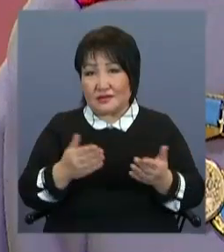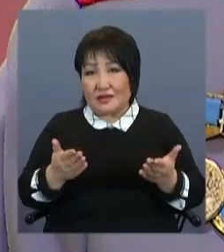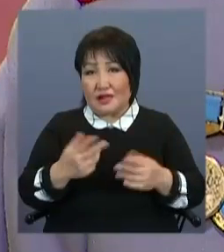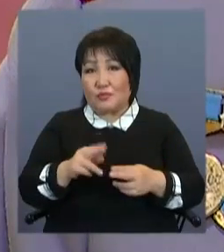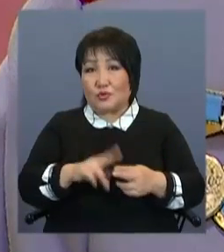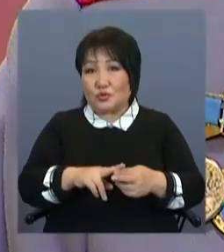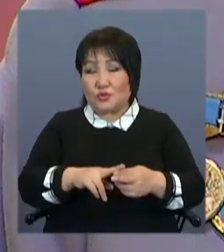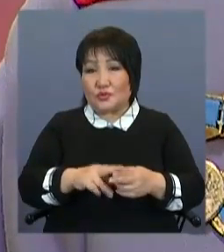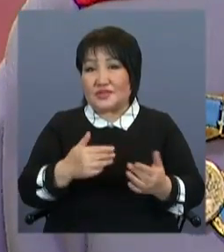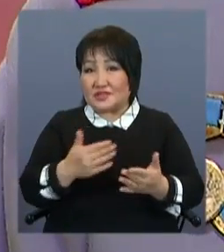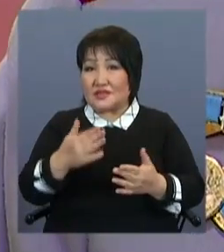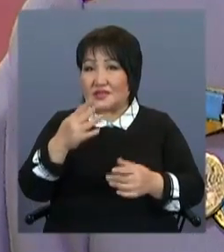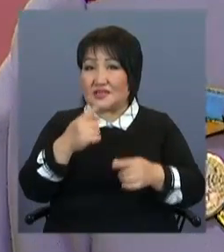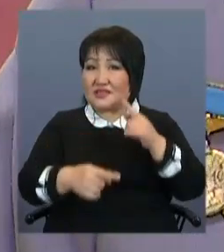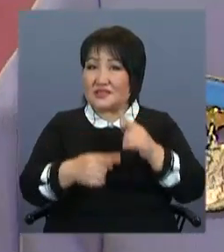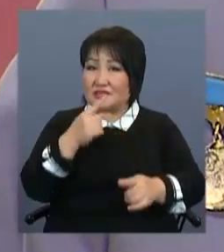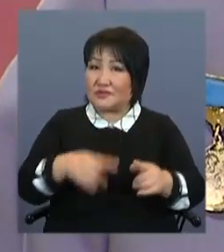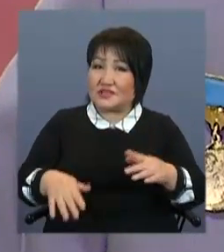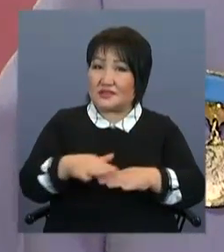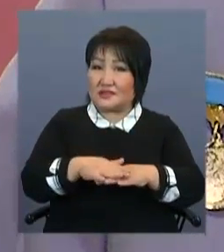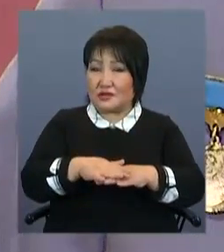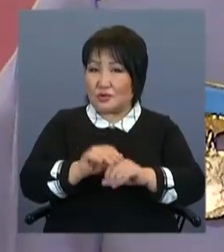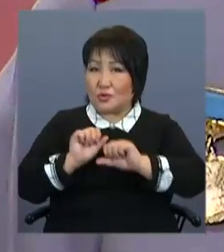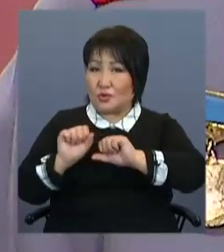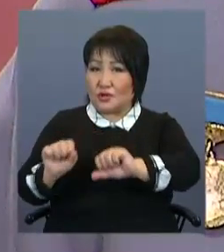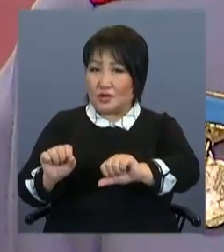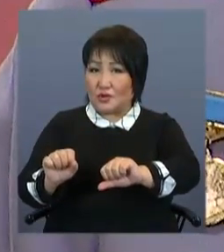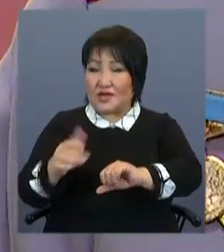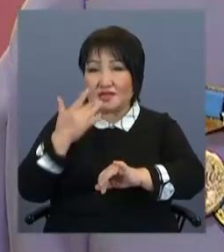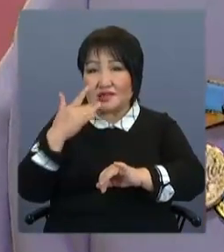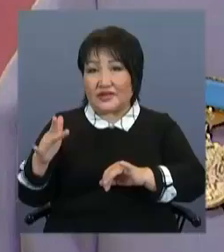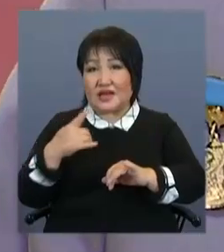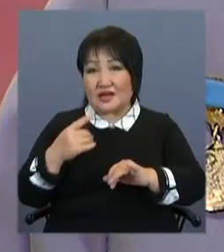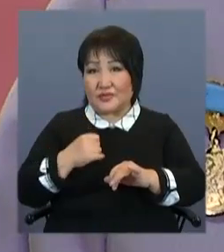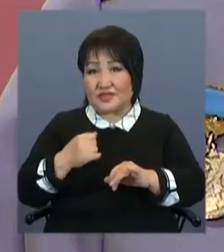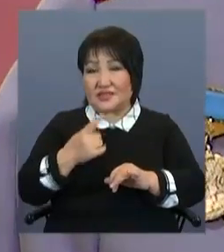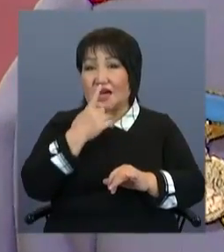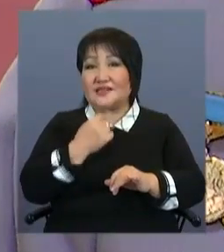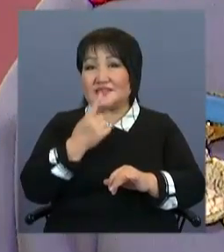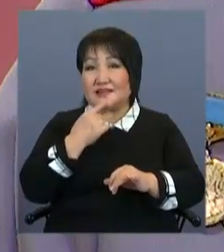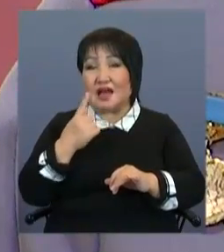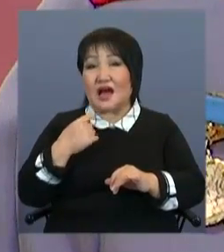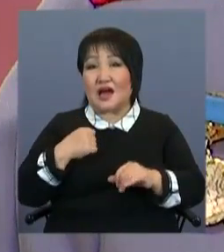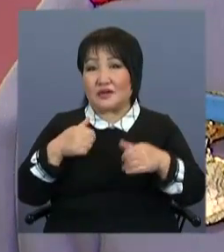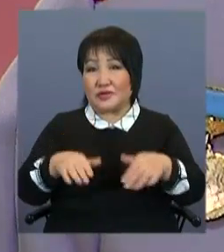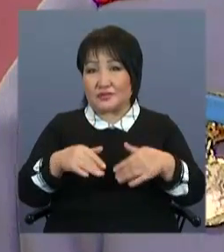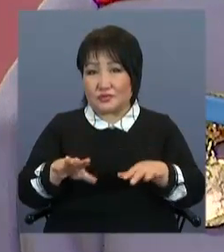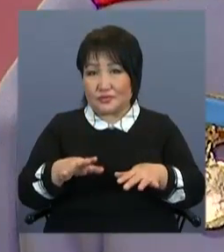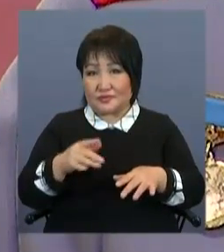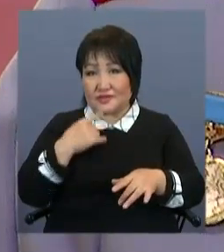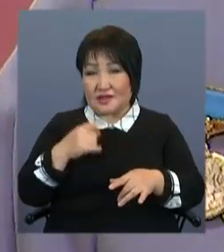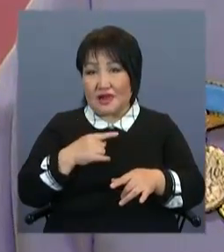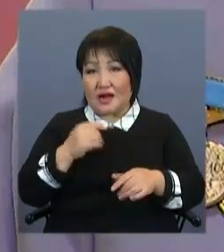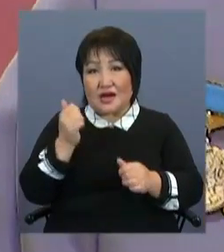бұның елімізді қорғау Совет армиясында Қызыл армияда деп отырдық. Әр республика армия құрады деген ойды да